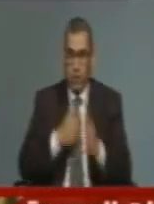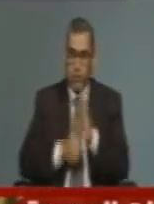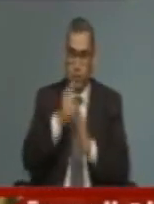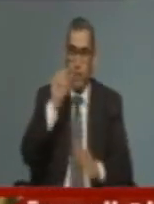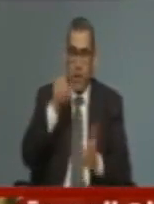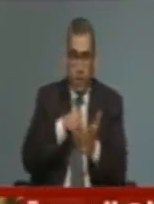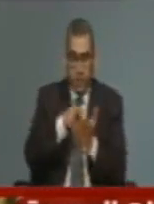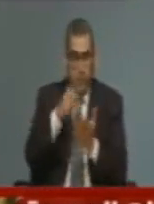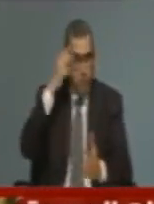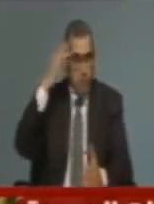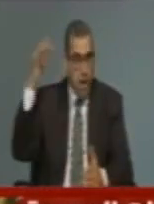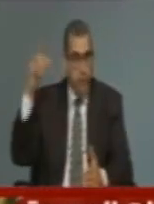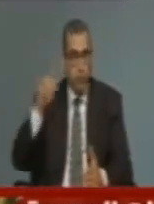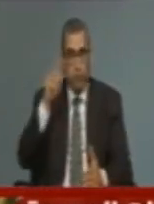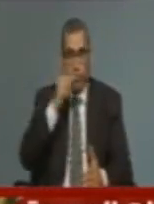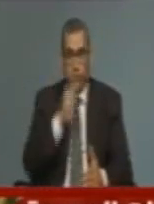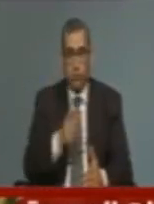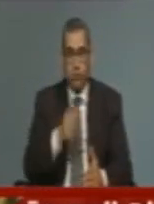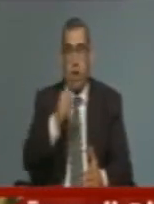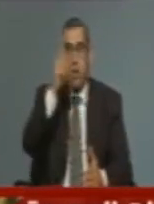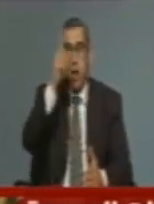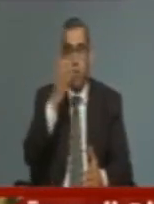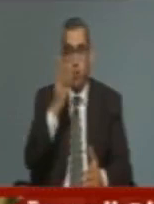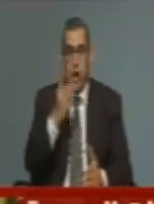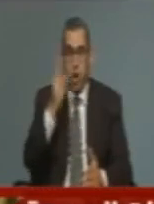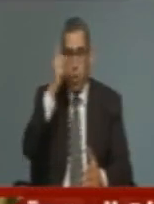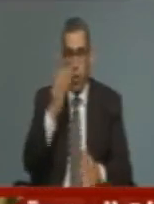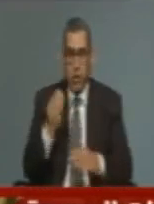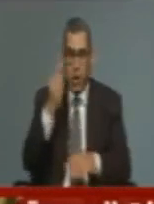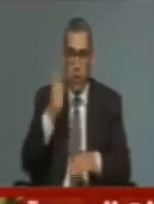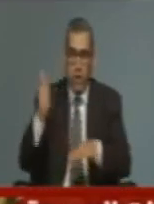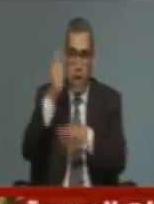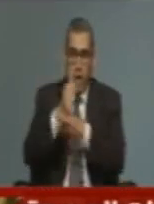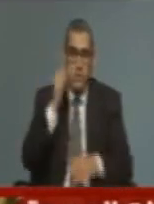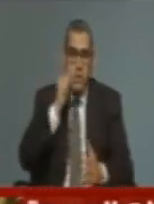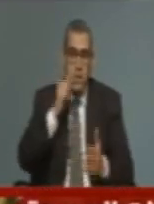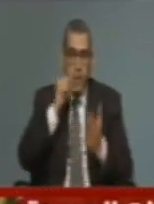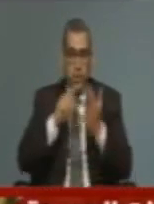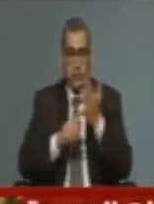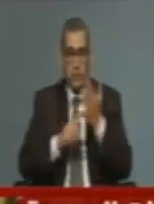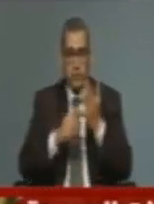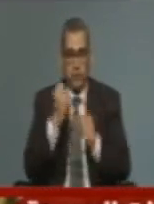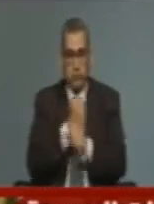وبنحلم، وثقي من ان ربنا سبحانه وتعالى بصبرنا وجهدنا